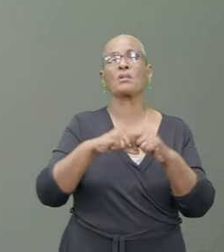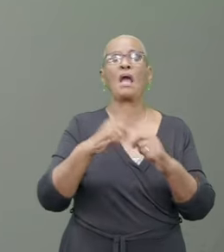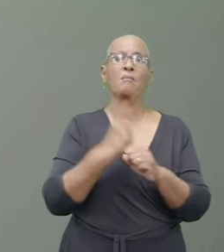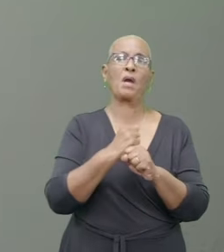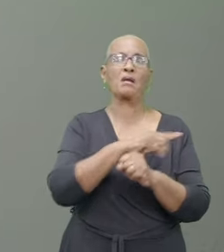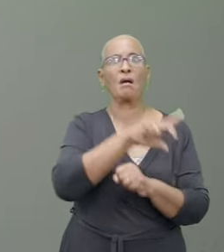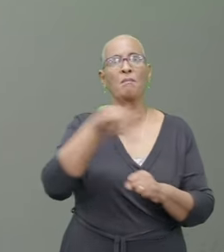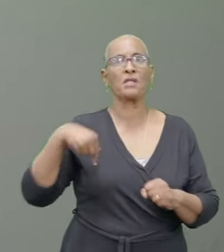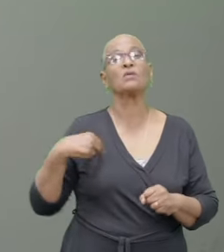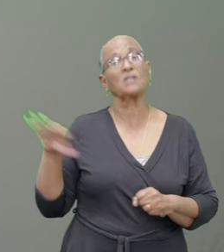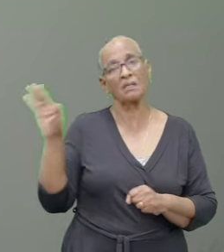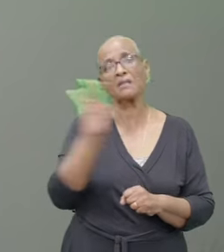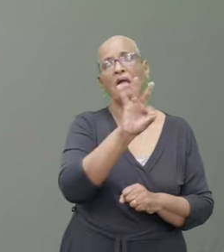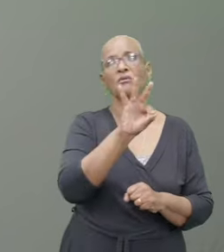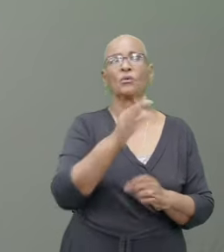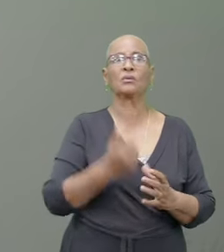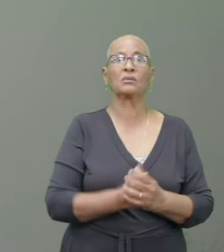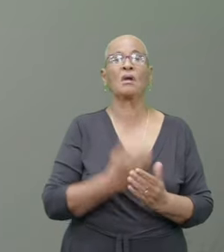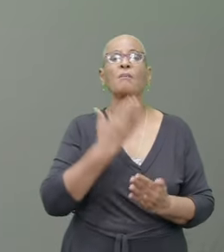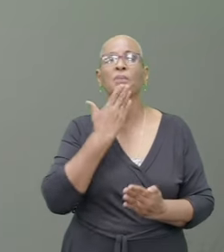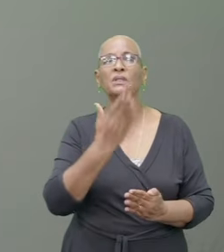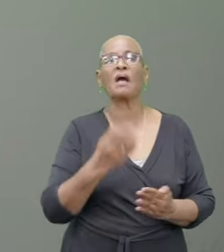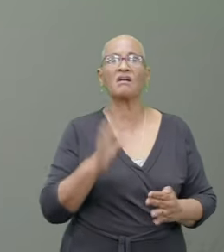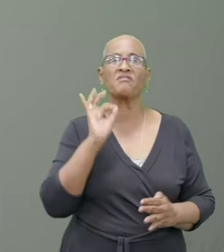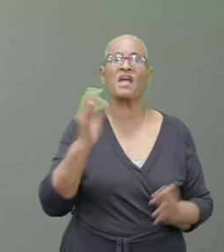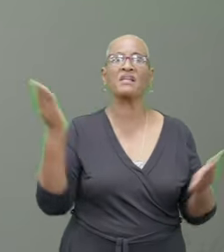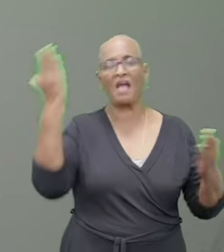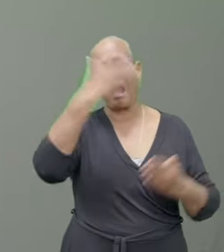te beantwoord te krijgen. Dus bedankt, fijne avond ook